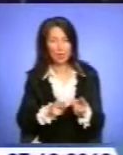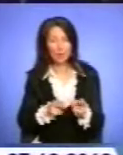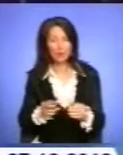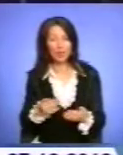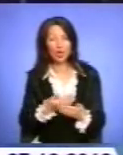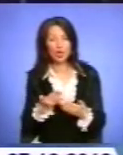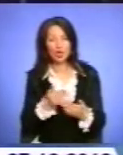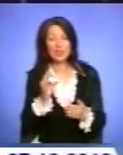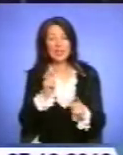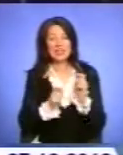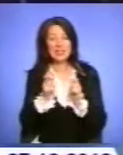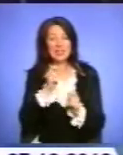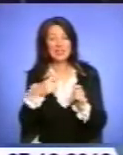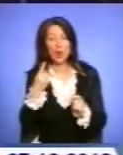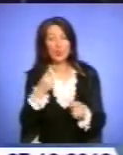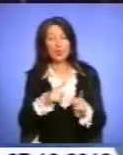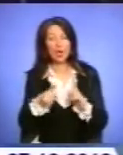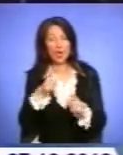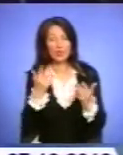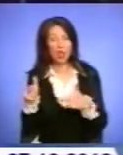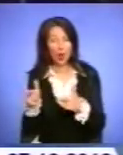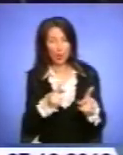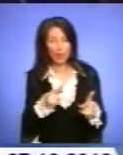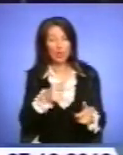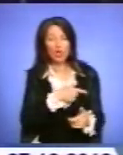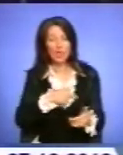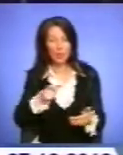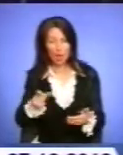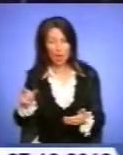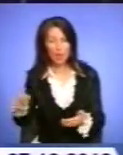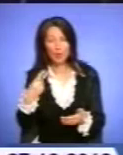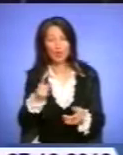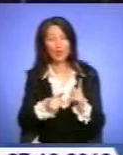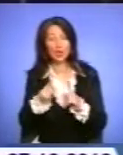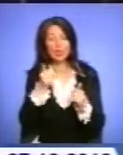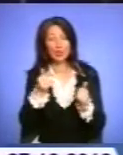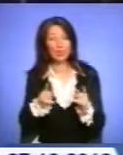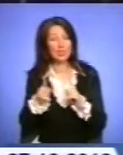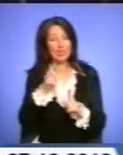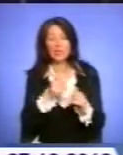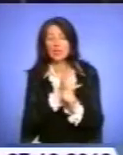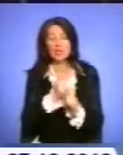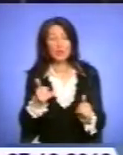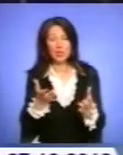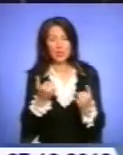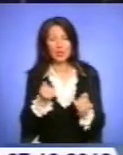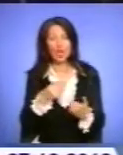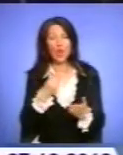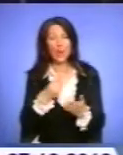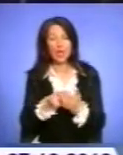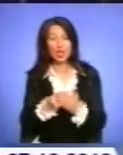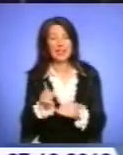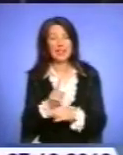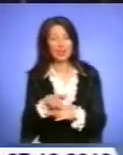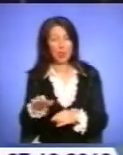Сюжет про сесію обласної ради вже готовий. Отож, депутати обласної ради на сьогоднішньому засіданні не змогли прийняти бюджет